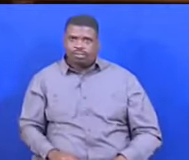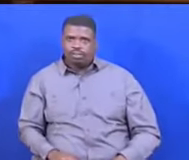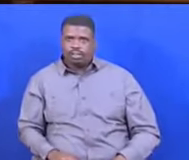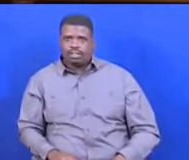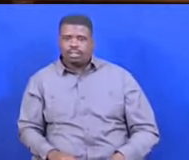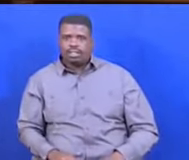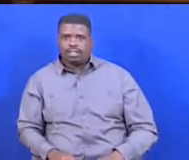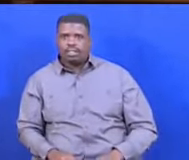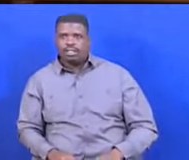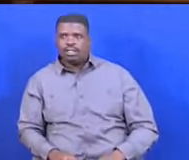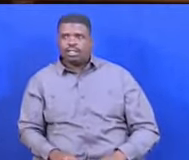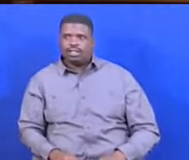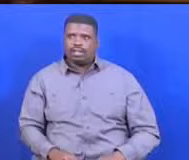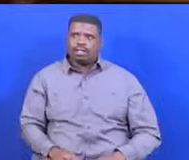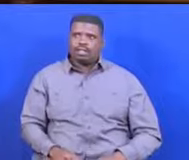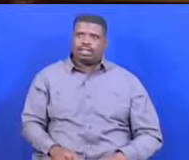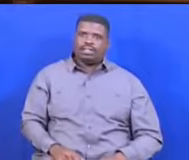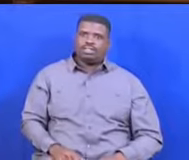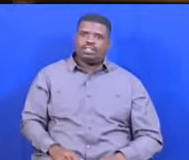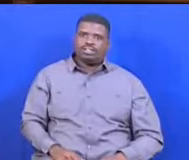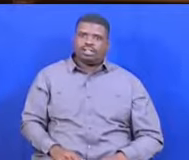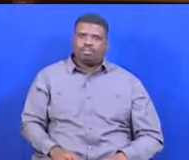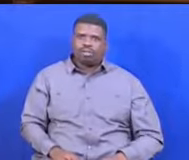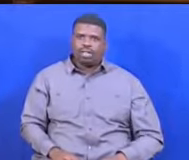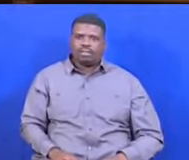nafikiri kengele yangu ya mwisho, nilikuwa bado nataka kuendelea.